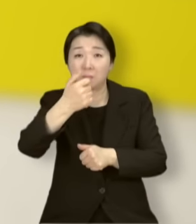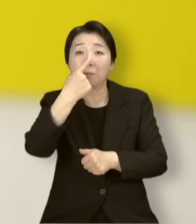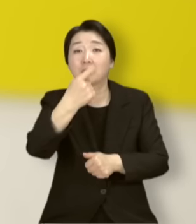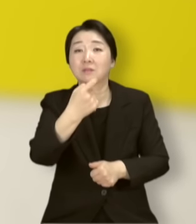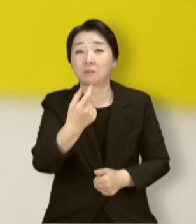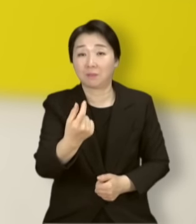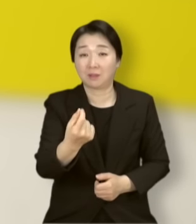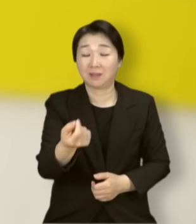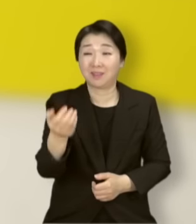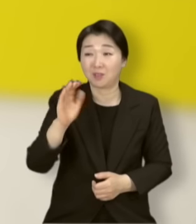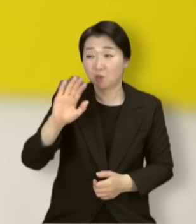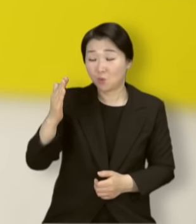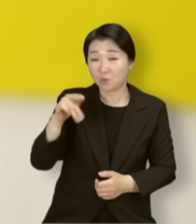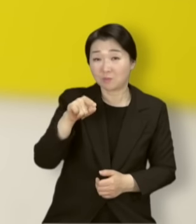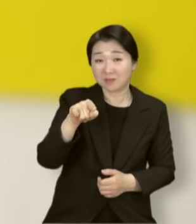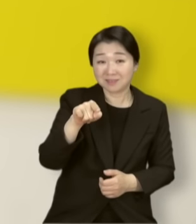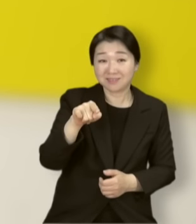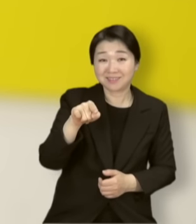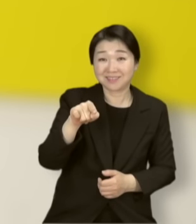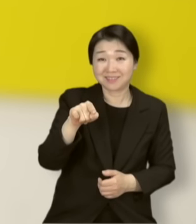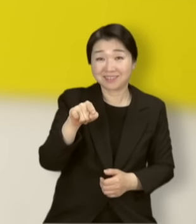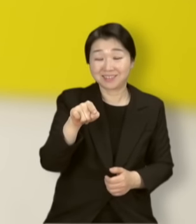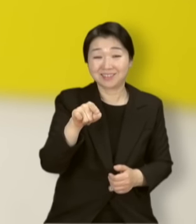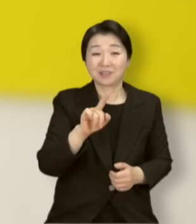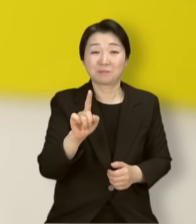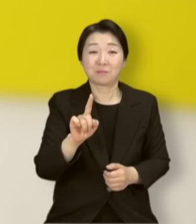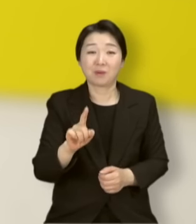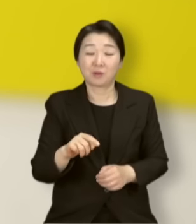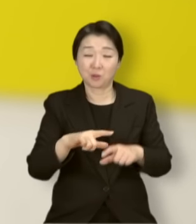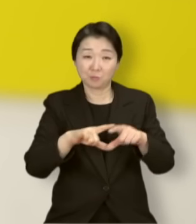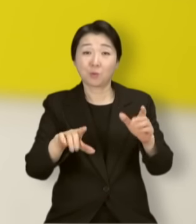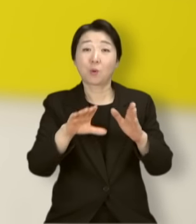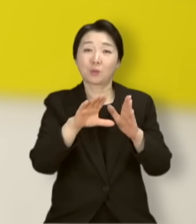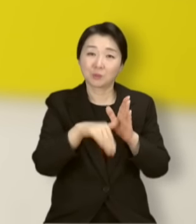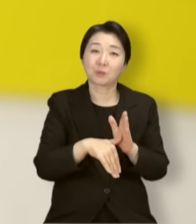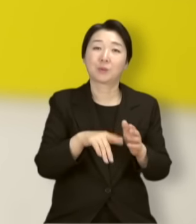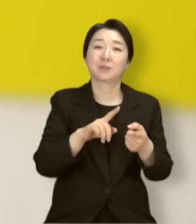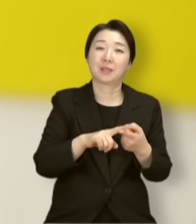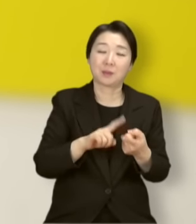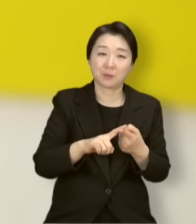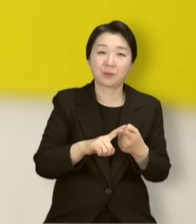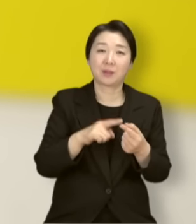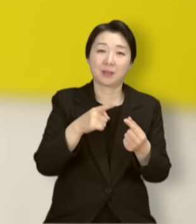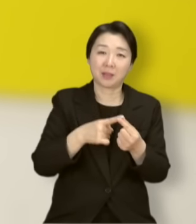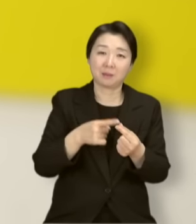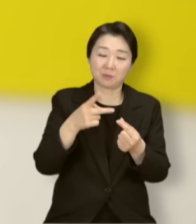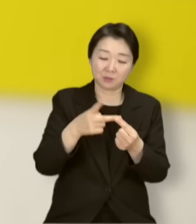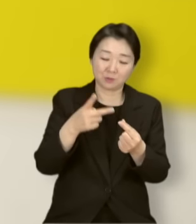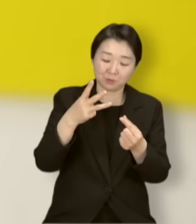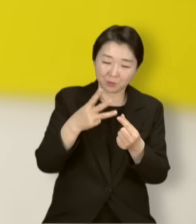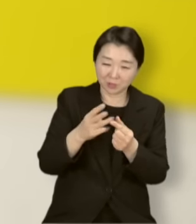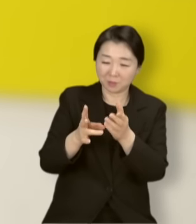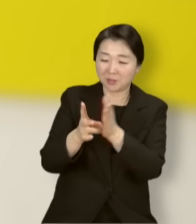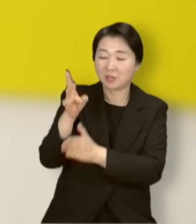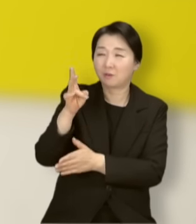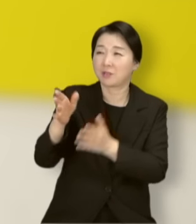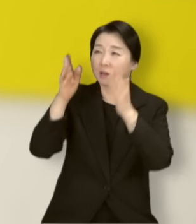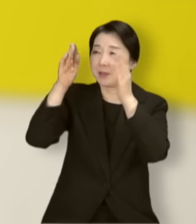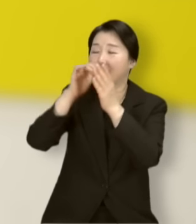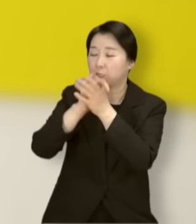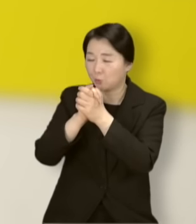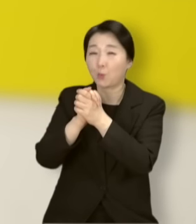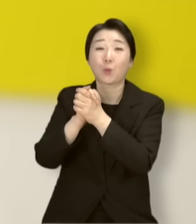게 멋있었는데 네. 요즘 바로 그 전장면 평소에 하는 대로 세 번씩